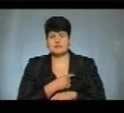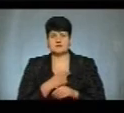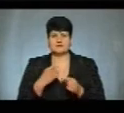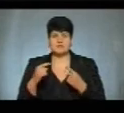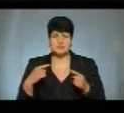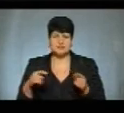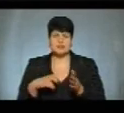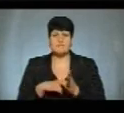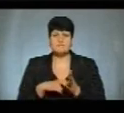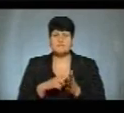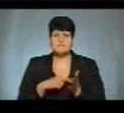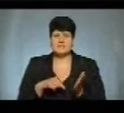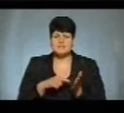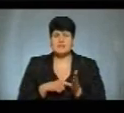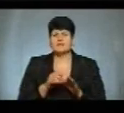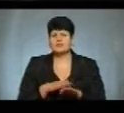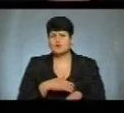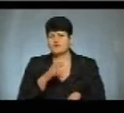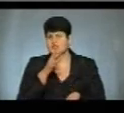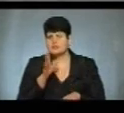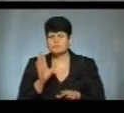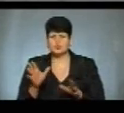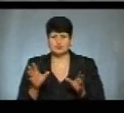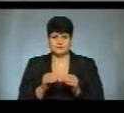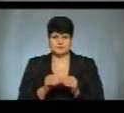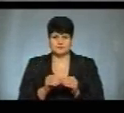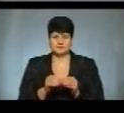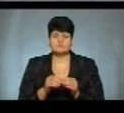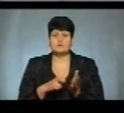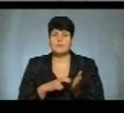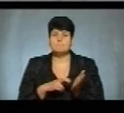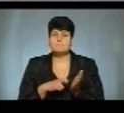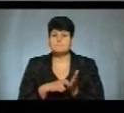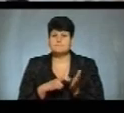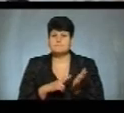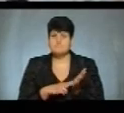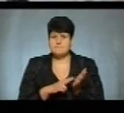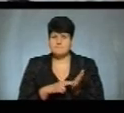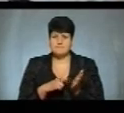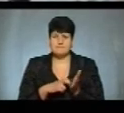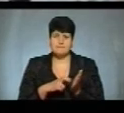міста, які довший час були соборними. Марку «День Соборності 100 років